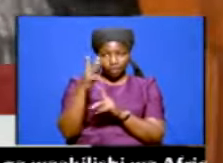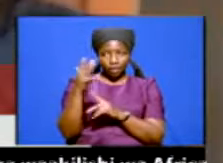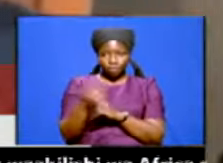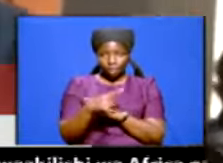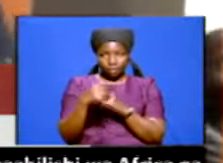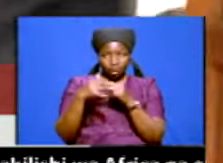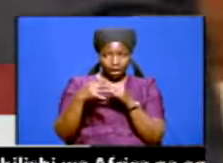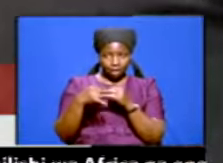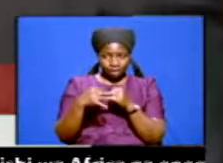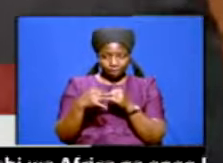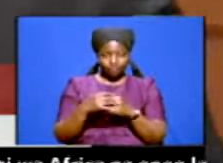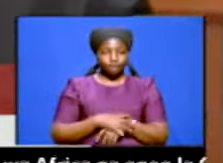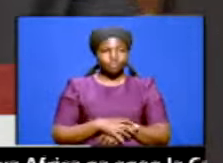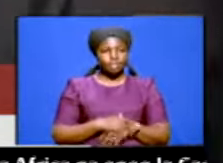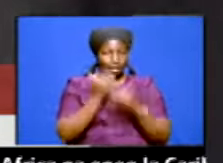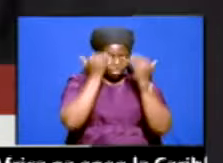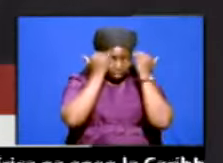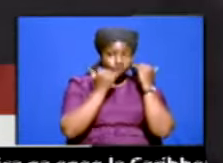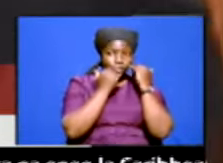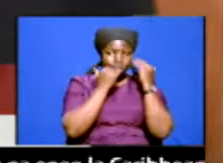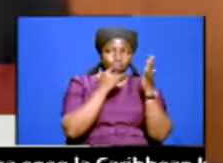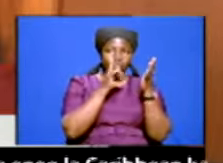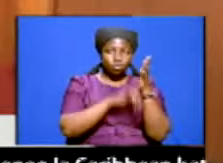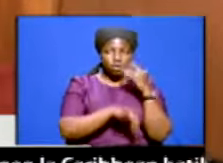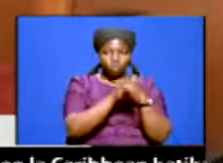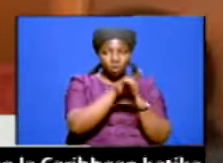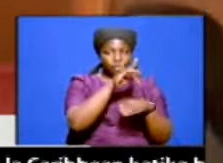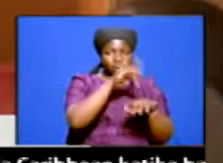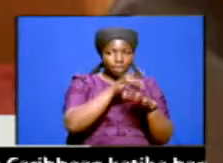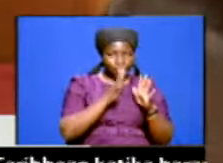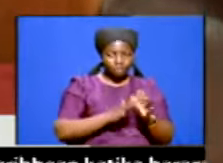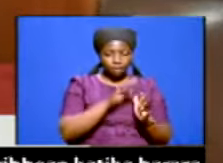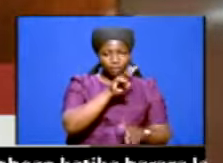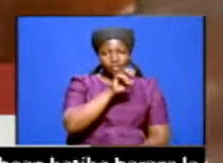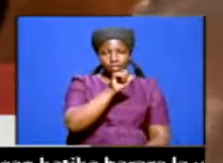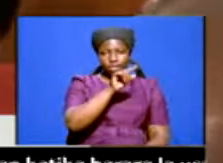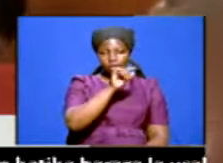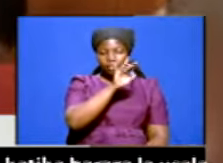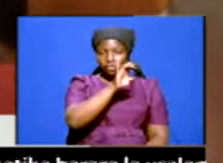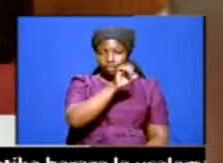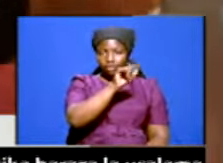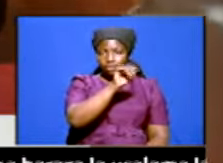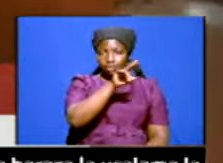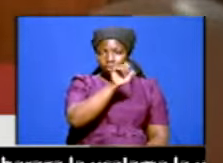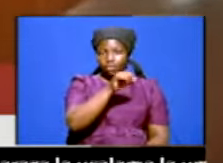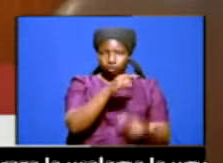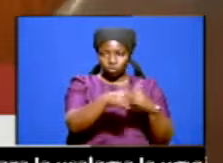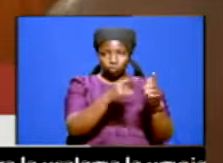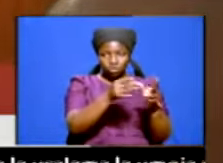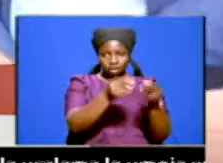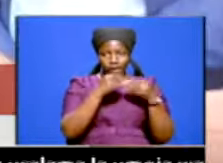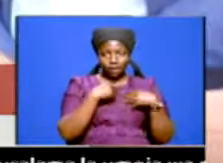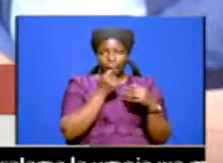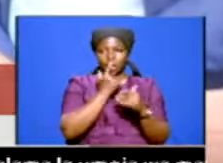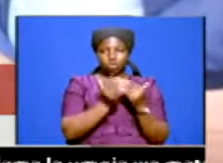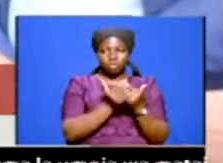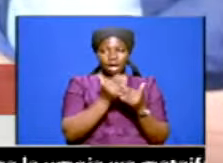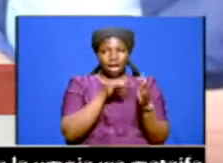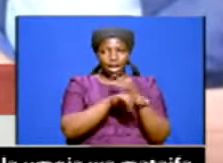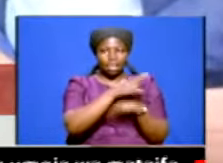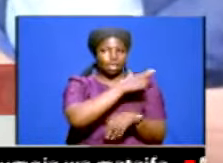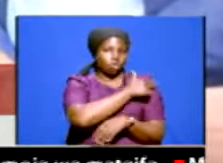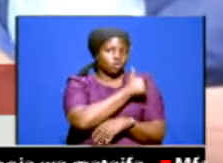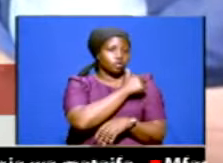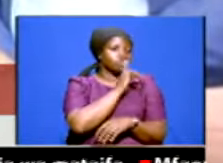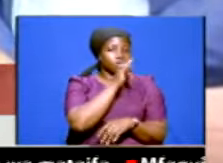wahasiriwa Festus Msioka anaendelea kutibiwa kwenye hospitali moja Nairobi, na hivyo polisi bado hawajaandikisha taarifa kutoka kwake. An